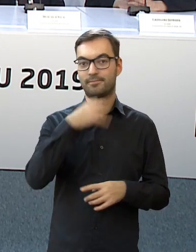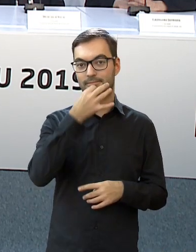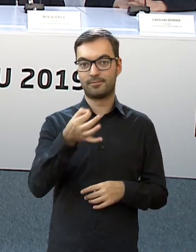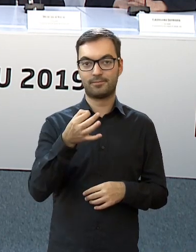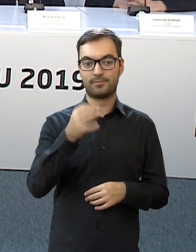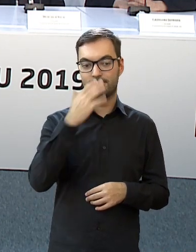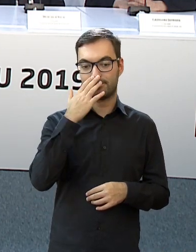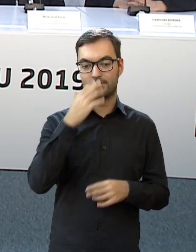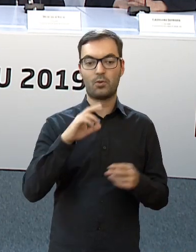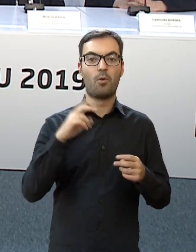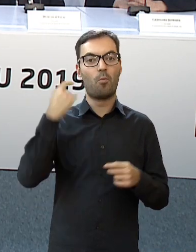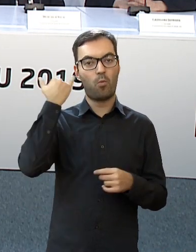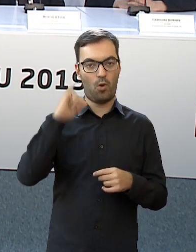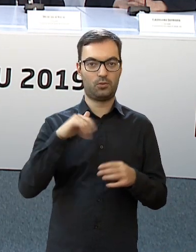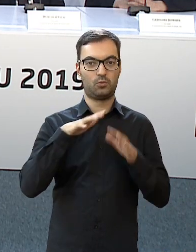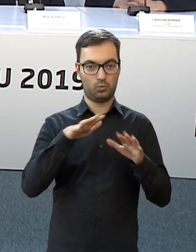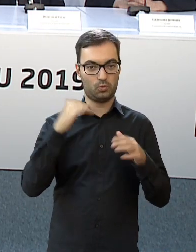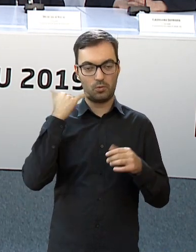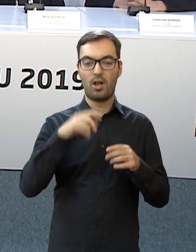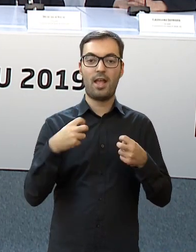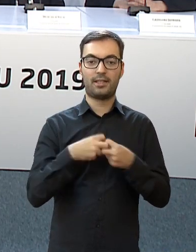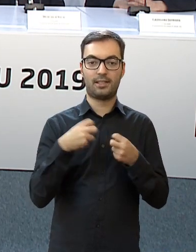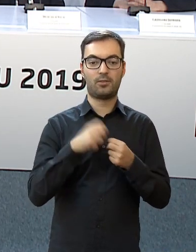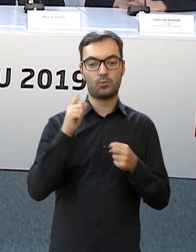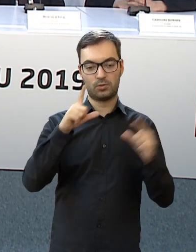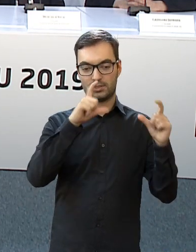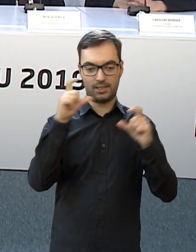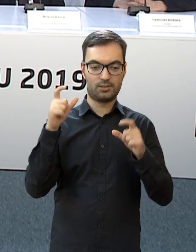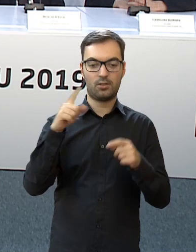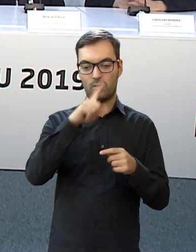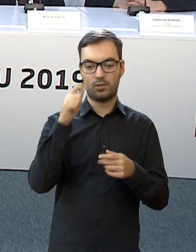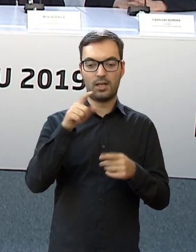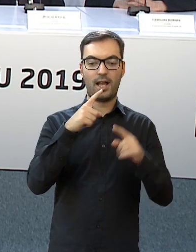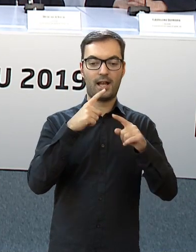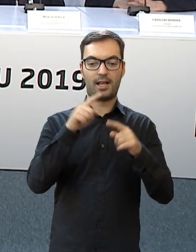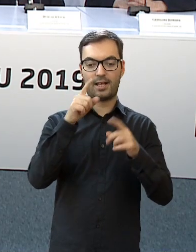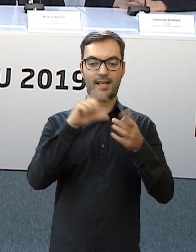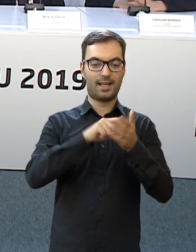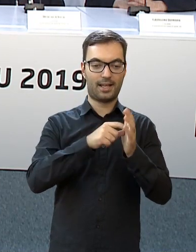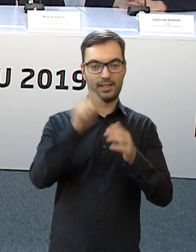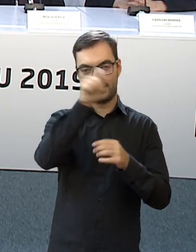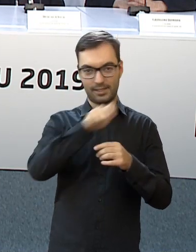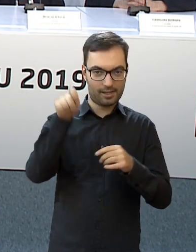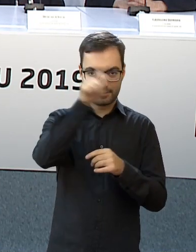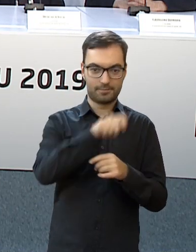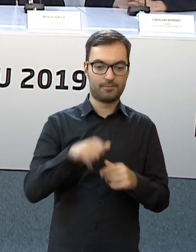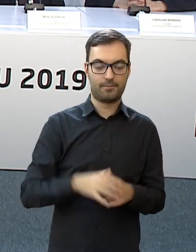jaka jest skala błędów? Czy jest duża? Bo w internecie pojawiły się zdjęcia, że ludzie zakreślali kratki z nazwą komitetu, zamiast te